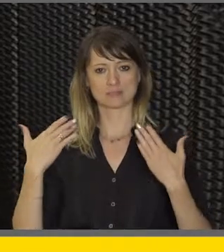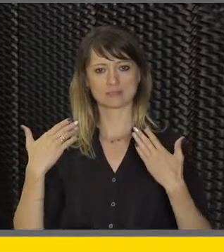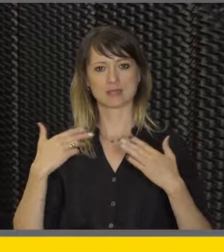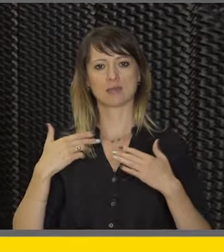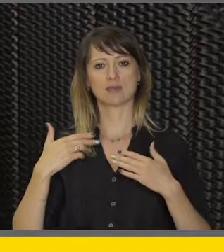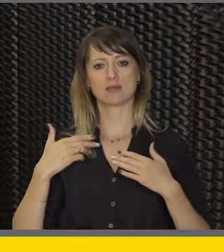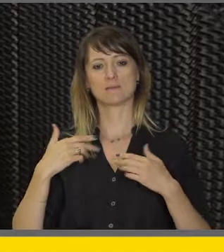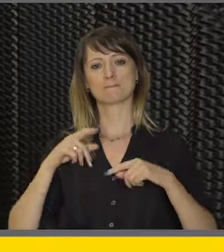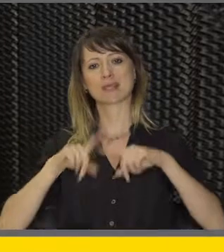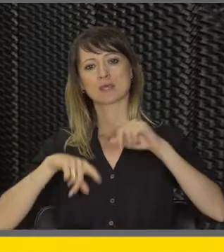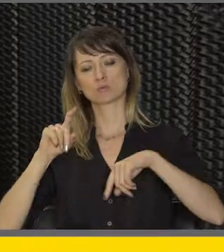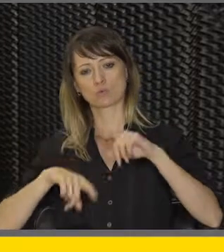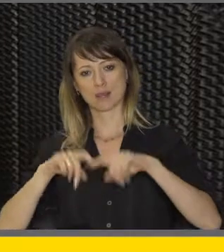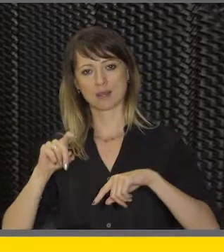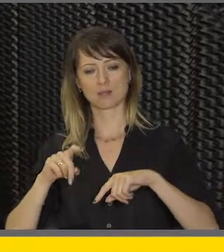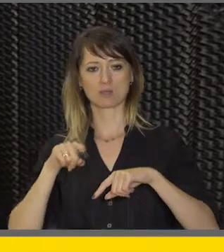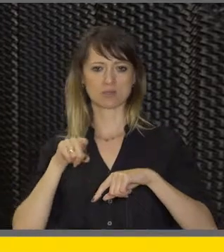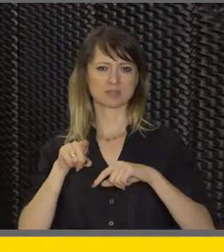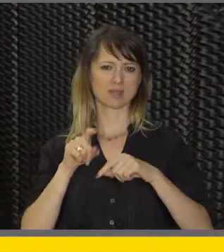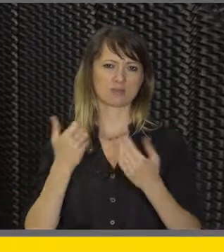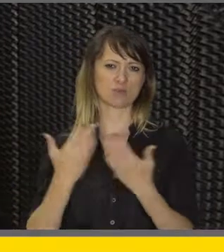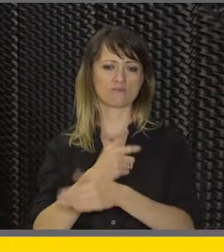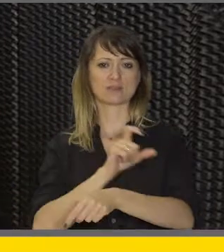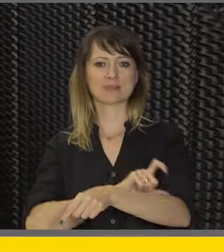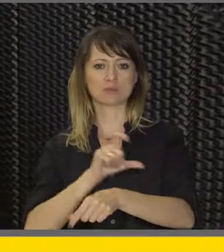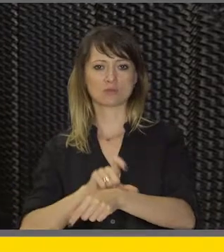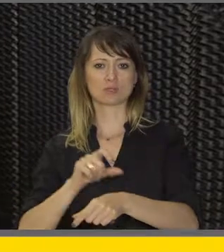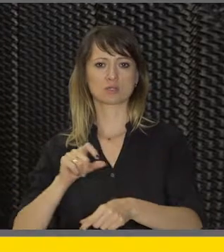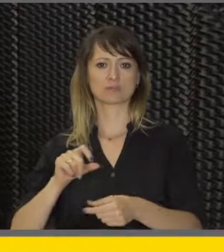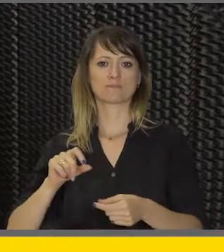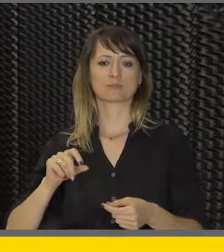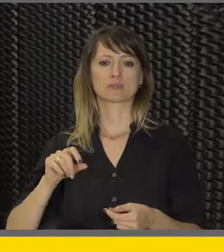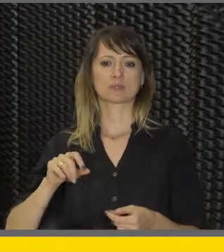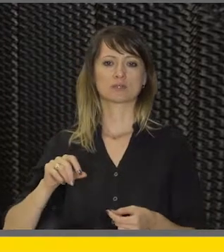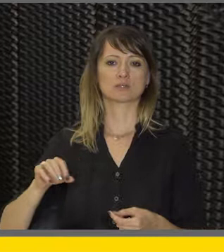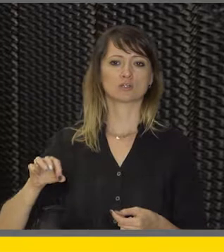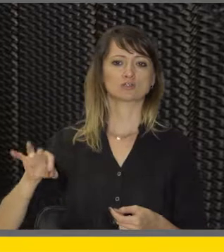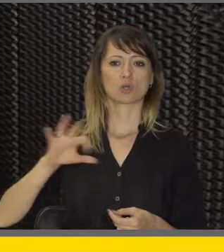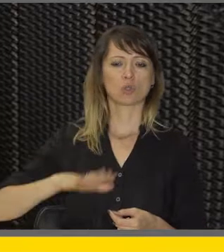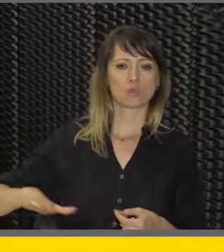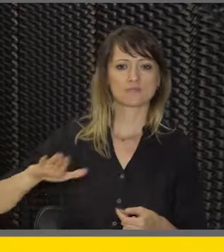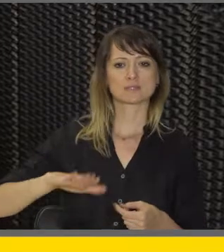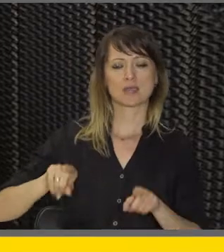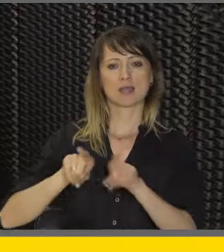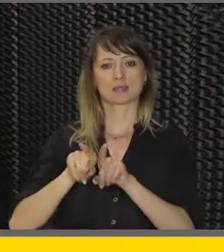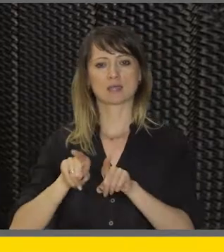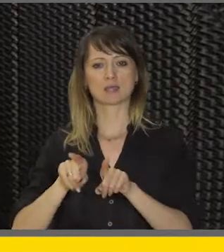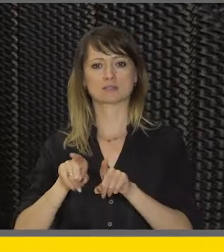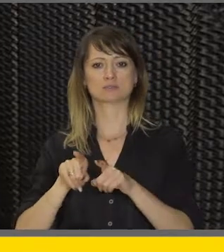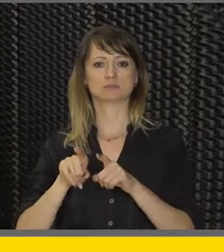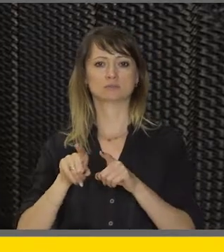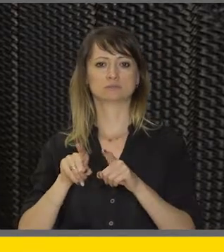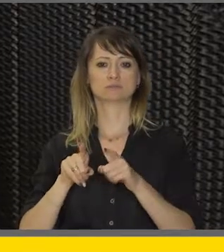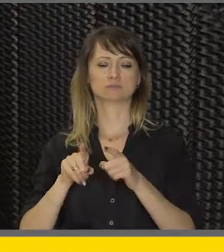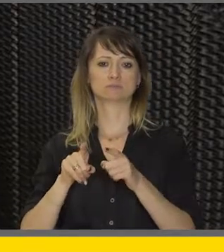z budową nowej technologii środowiskowej, czy nowej technologii dla ochrony środowiska, czy przy otwieraniu nowego przedsiębiorstwa, które wiąże się z